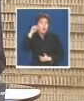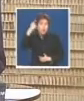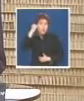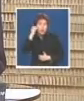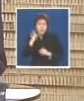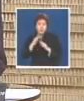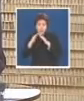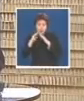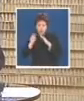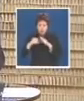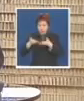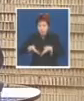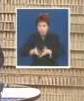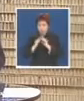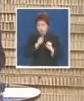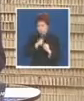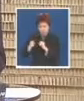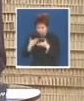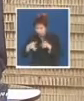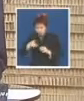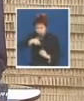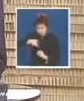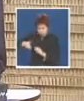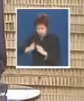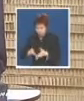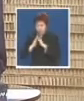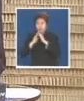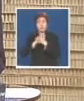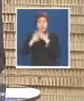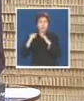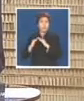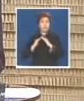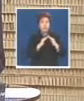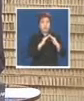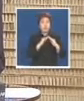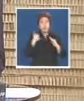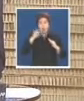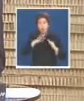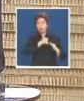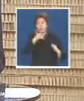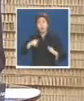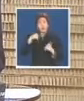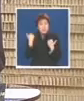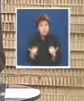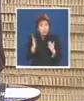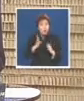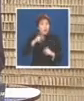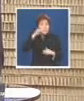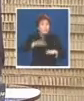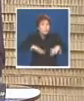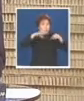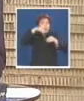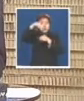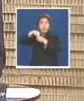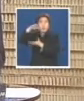ครับบ้านลักษณะน็อกดาวน์เนี่ยไปดำเนินการให้เพราะว่าตอนนี้หลายคนก็ถูกอพยพมาอยู่อาจจะอยู่ที่โรงเรียนนะครับต้องดำเนินการโดย